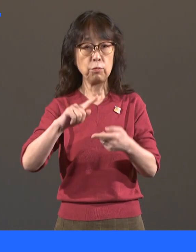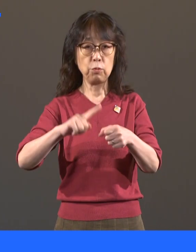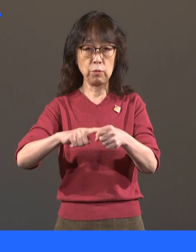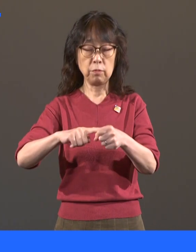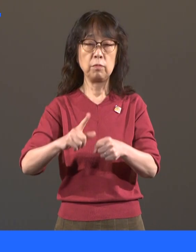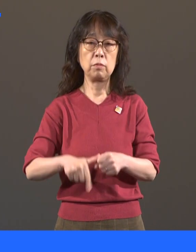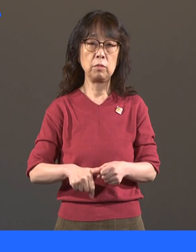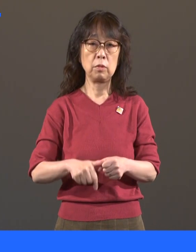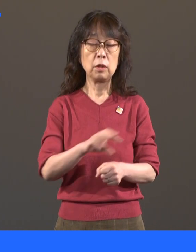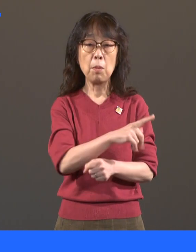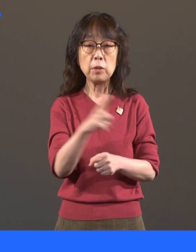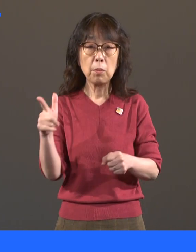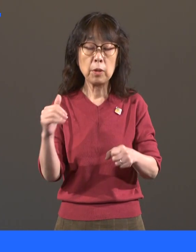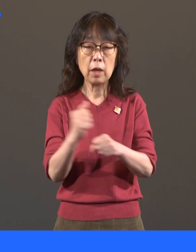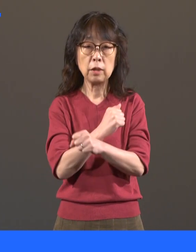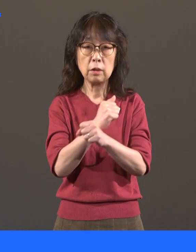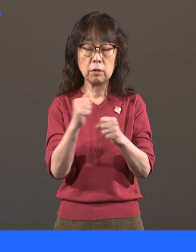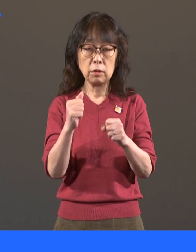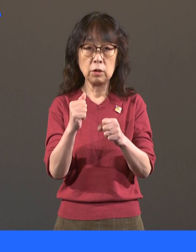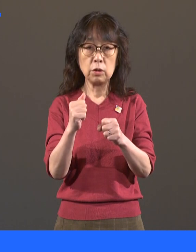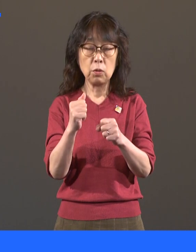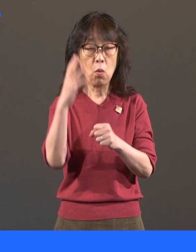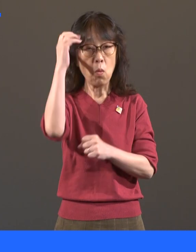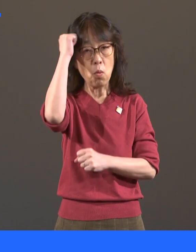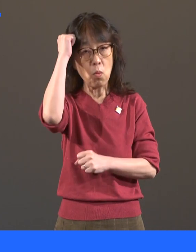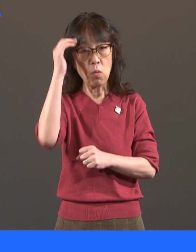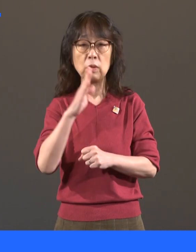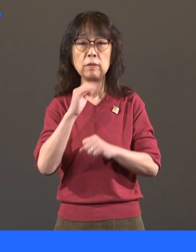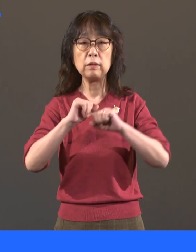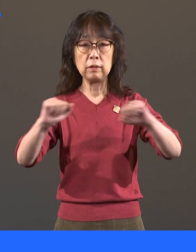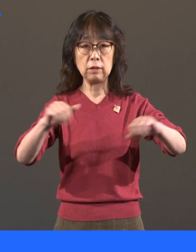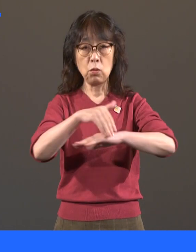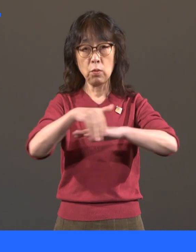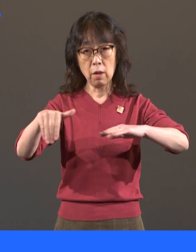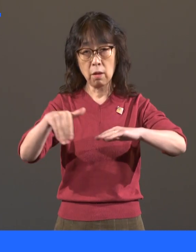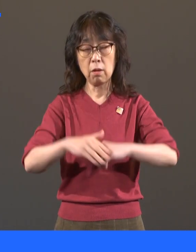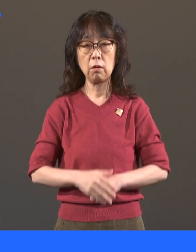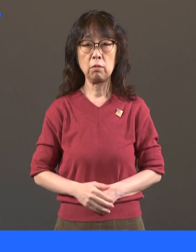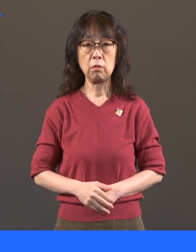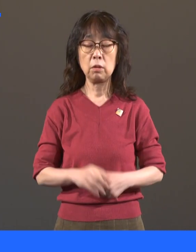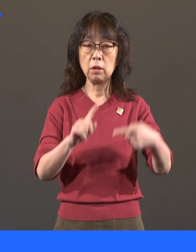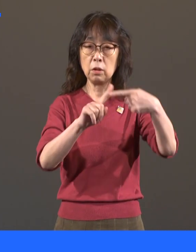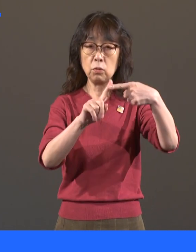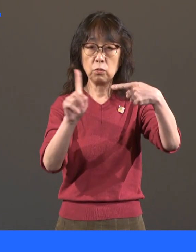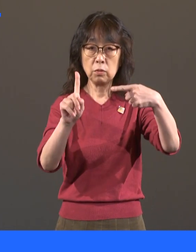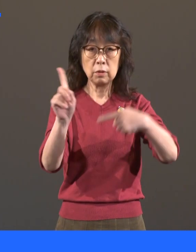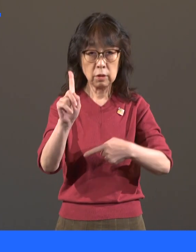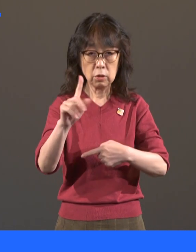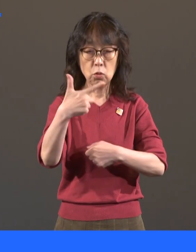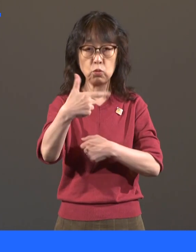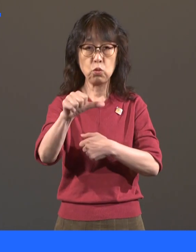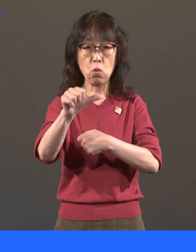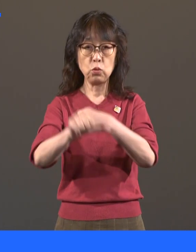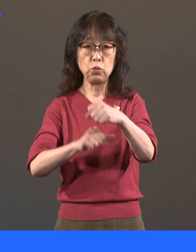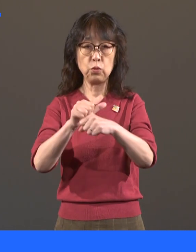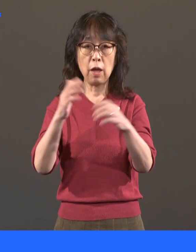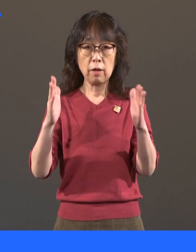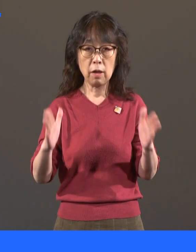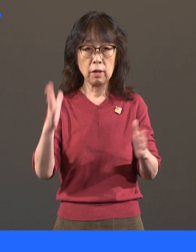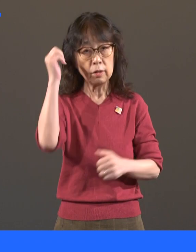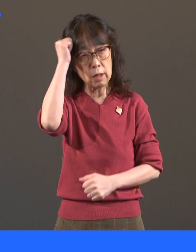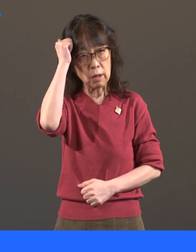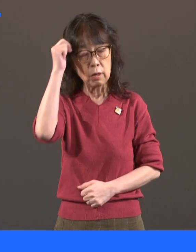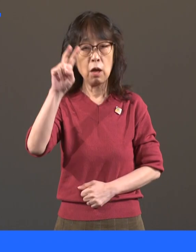様々な記念事業実施を予定する予定をしておりますがその一環として65周年を象徴する